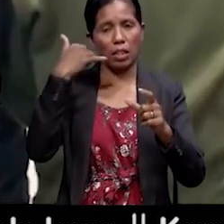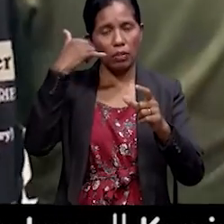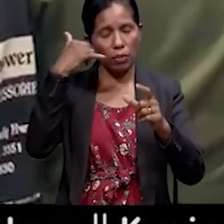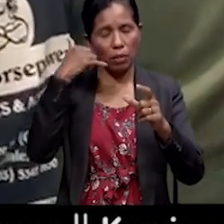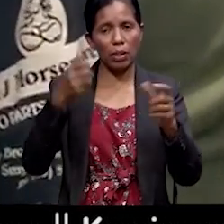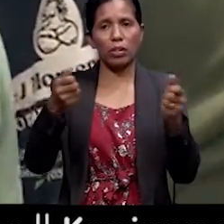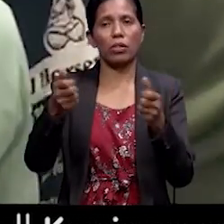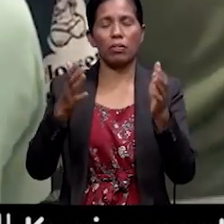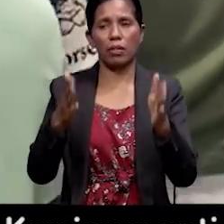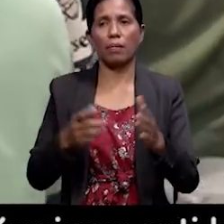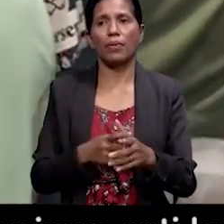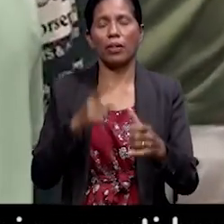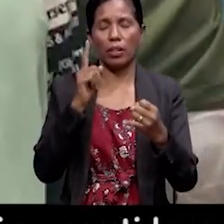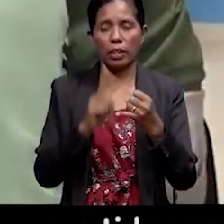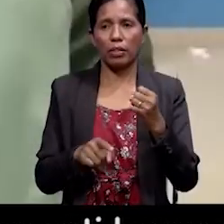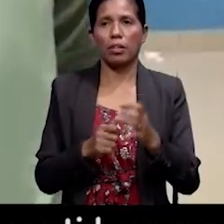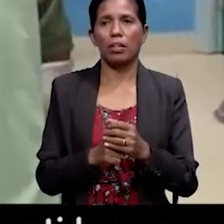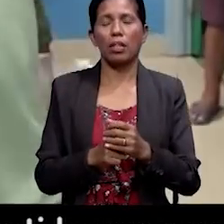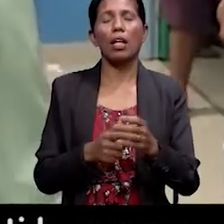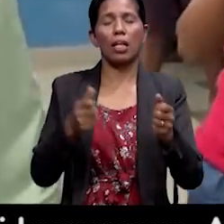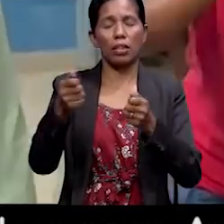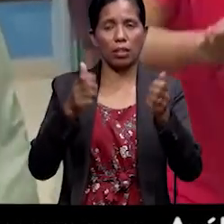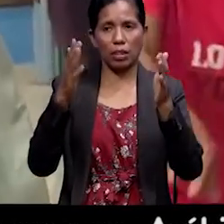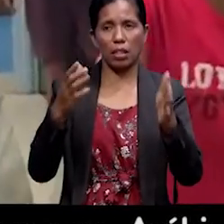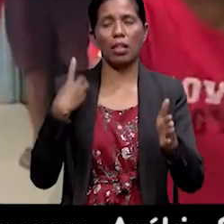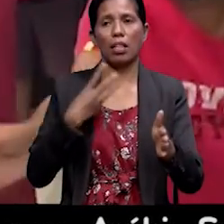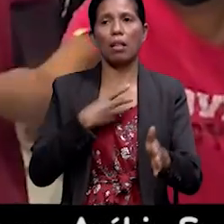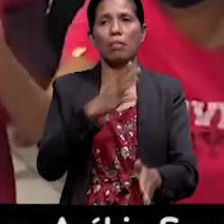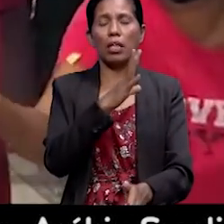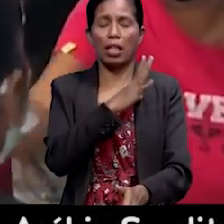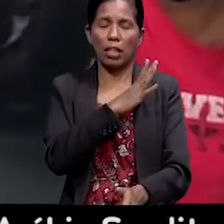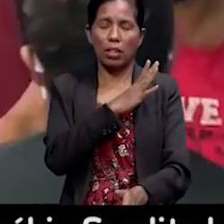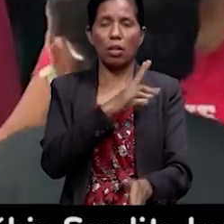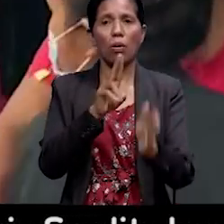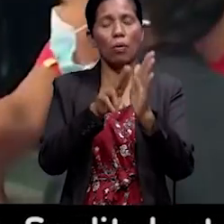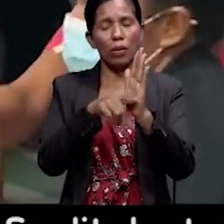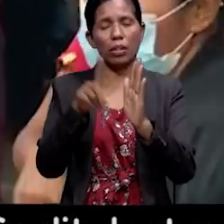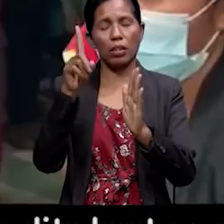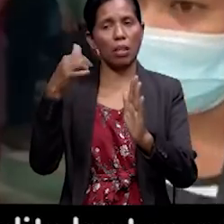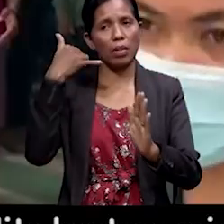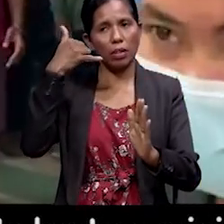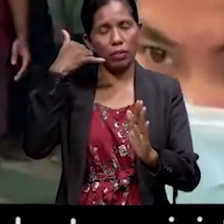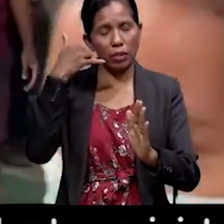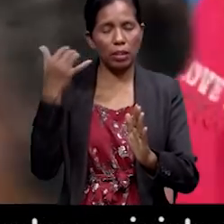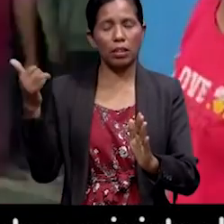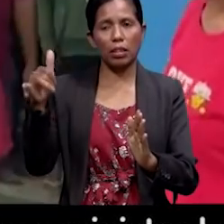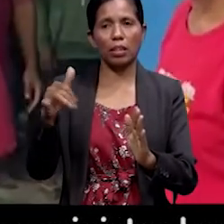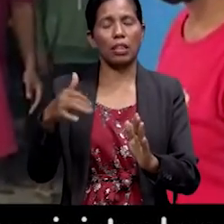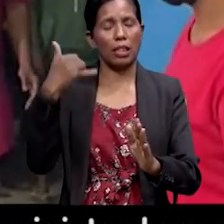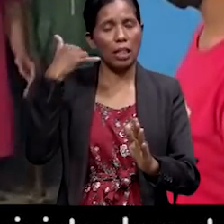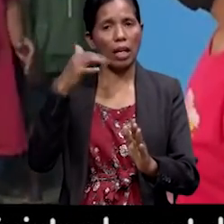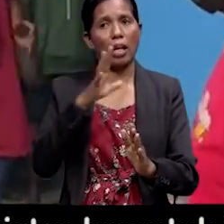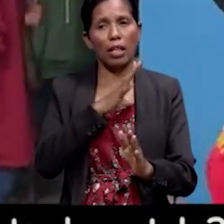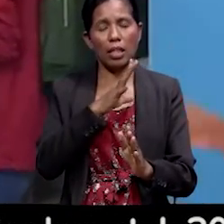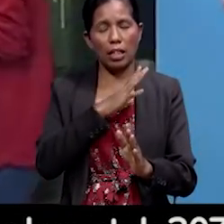sira inu fin to ikus dang kondutor iha ami hei kuaj to ora sira ami telepon sira telepon dia iha na dalang iha dalang